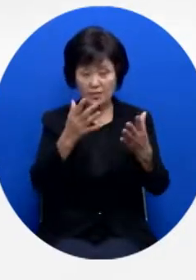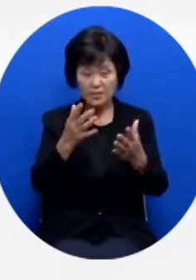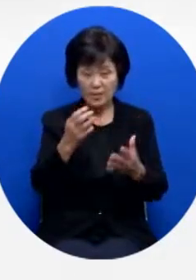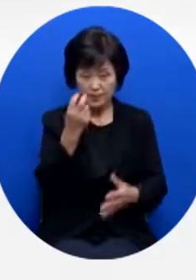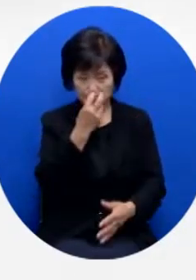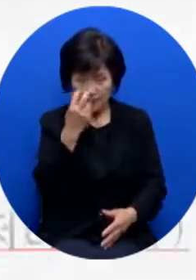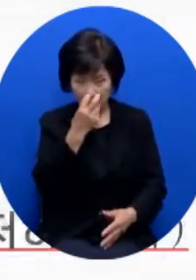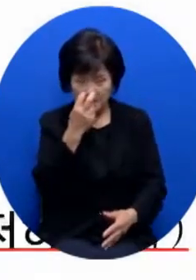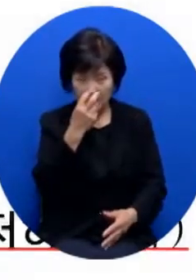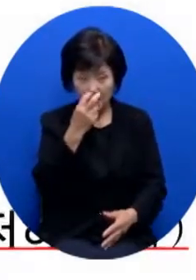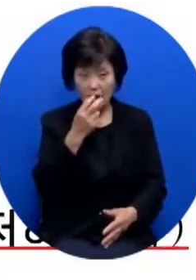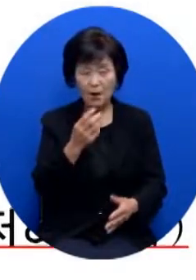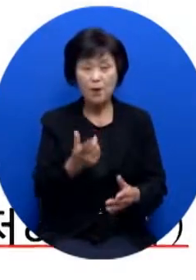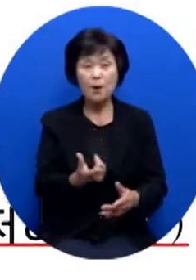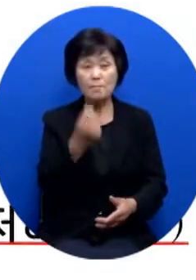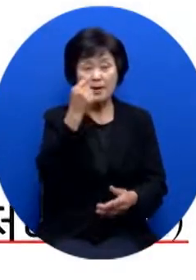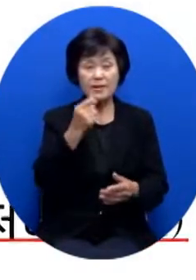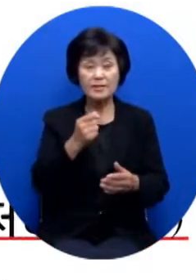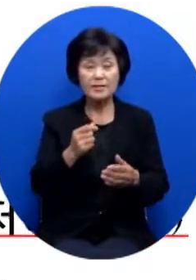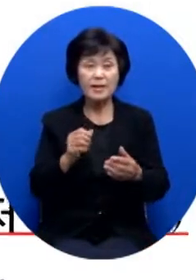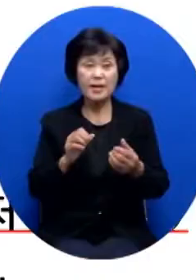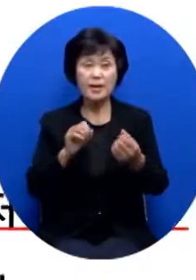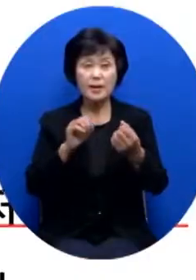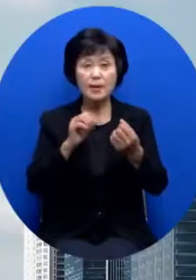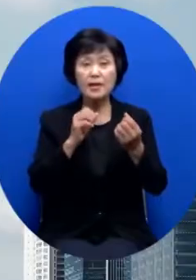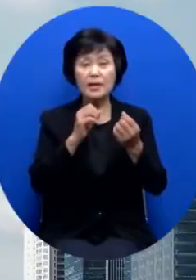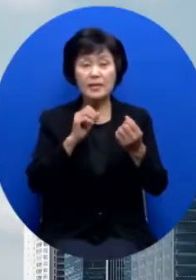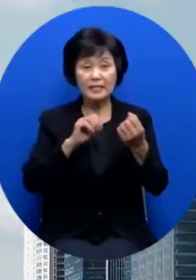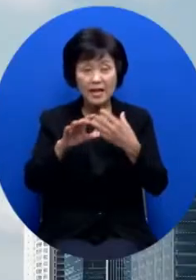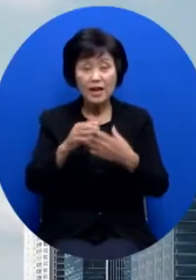민원에 신속히 대응할 수 있을 것으로 기대하고 있습니다.